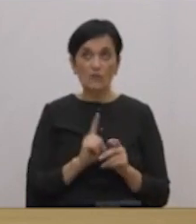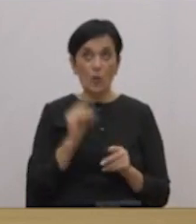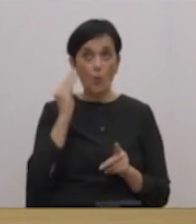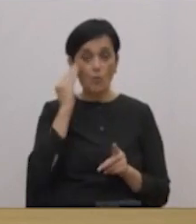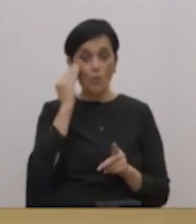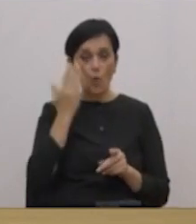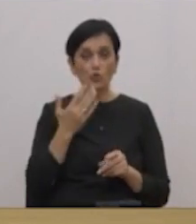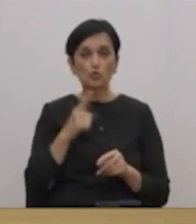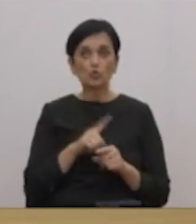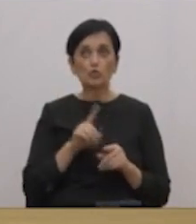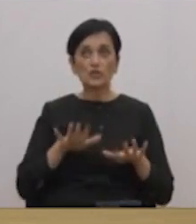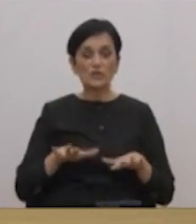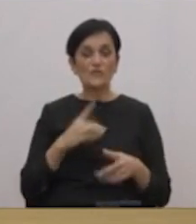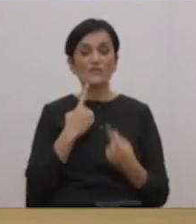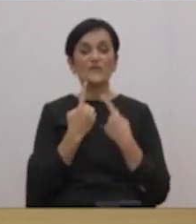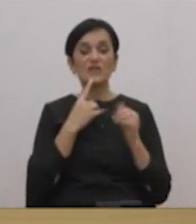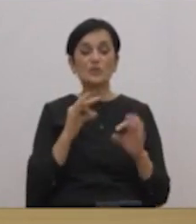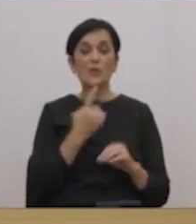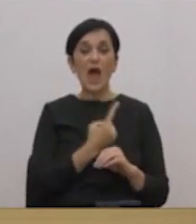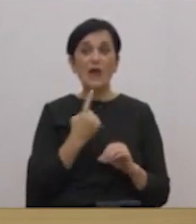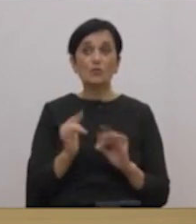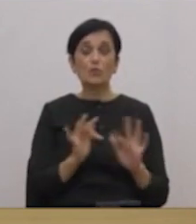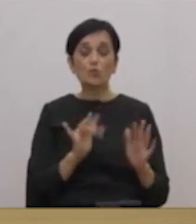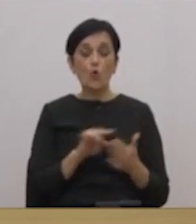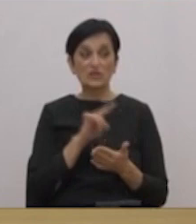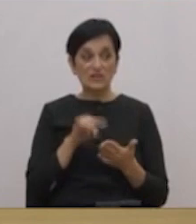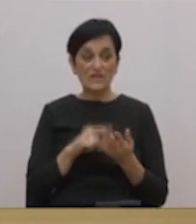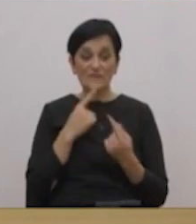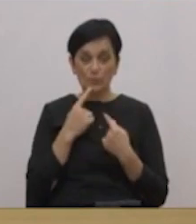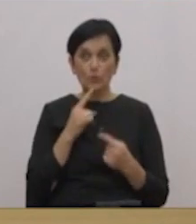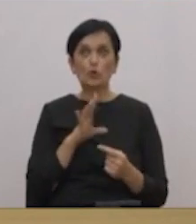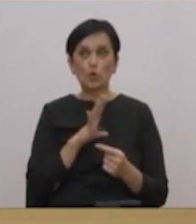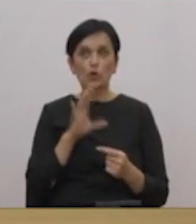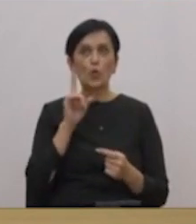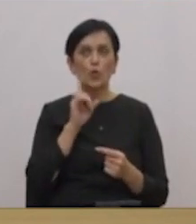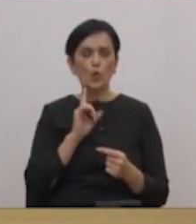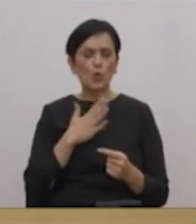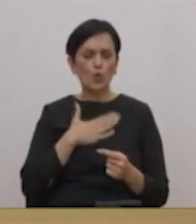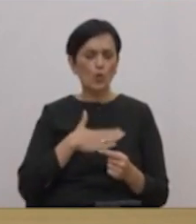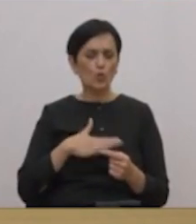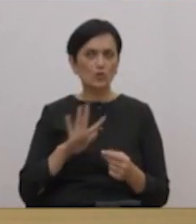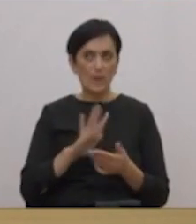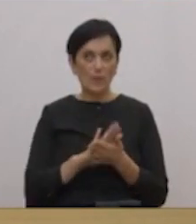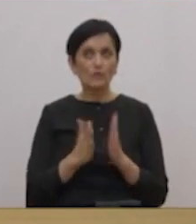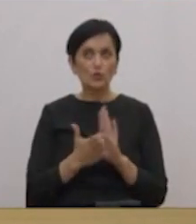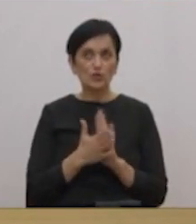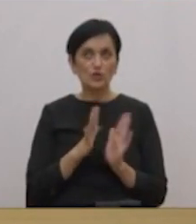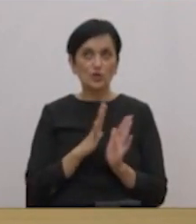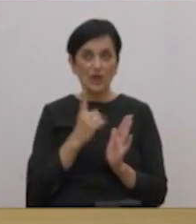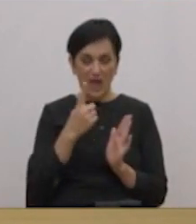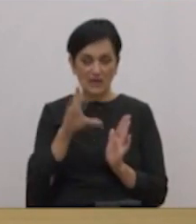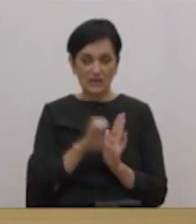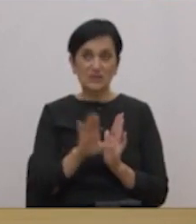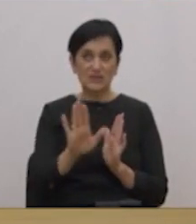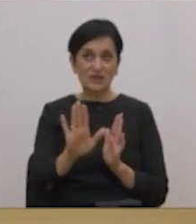რაღაც მორალური პედესტალიდან ვისაუბრო, ერთ-ერთი პროცედურის საკითხთან დაკავშირებით ვიტყვი, რა თქმა უნდა, იყო უსიამოვნო სიტუაცია, იყო აქ ერთი წამით